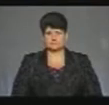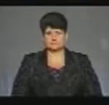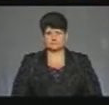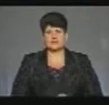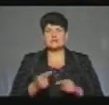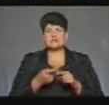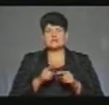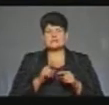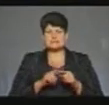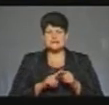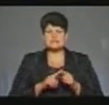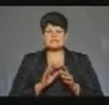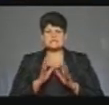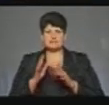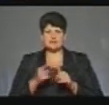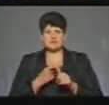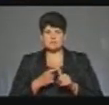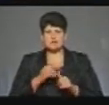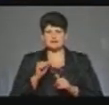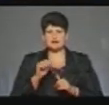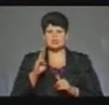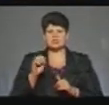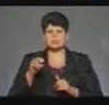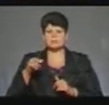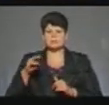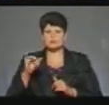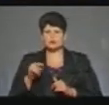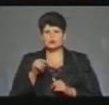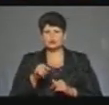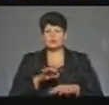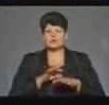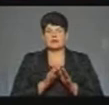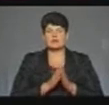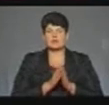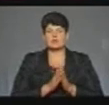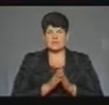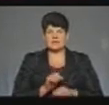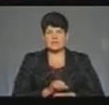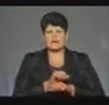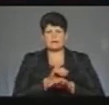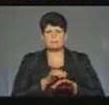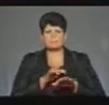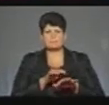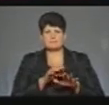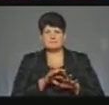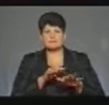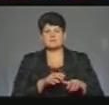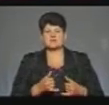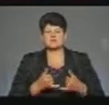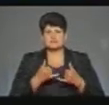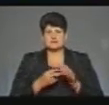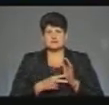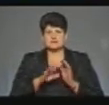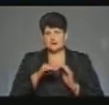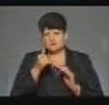Це сквер імені митрополита Андрея Шептицького. Тут провели молебень та мітинг-реквієм, присвячений 75-м